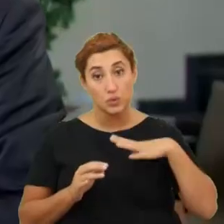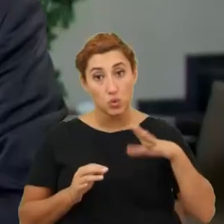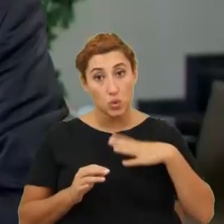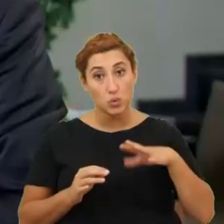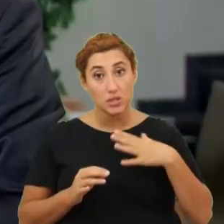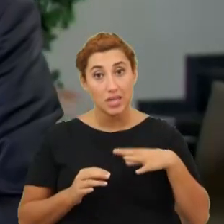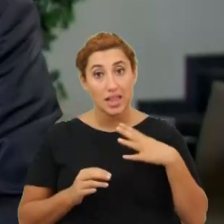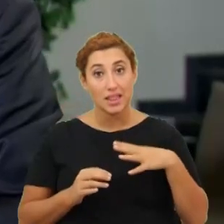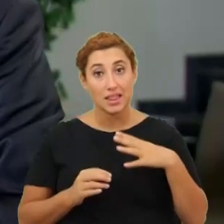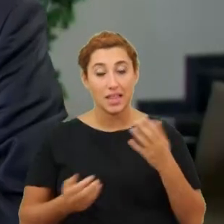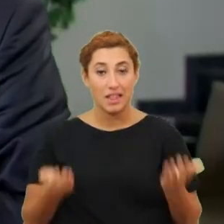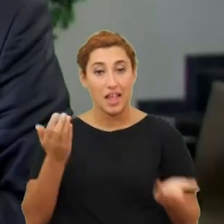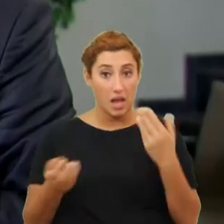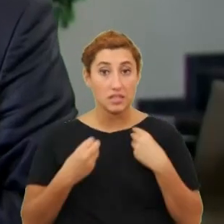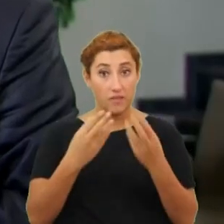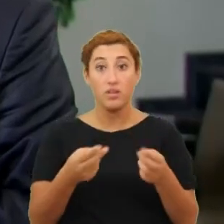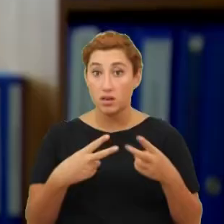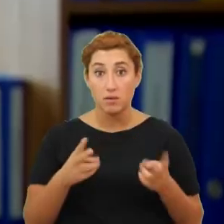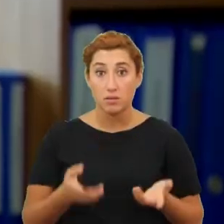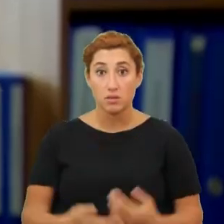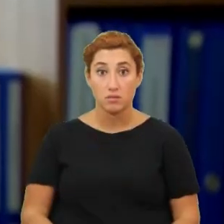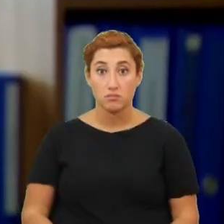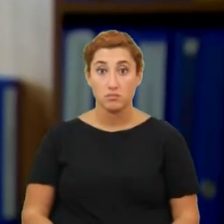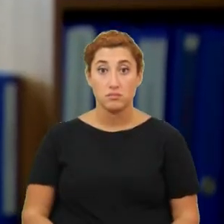İstiyorsan keferi terazi de verebilirim sana.